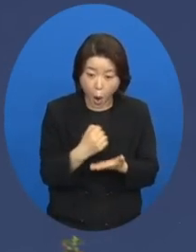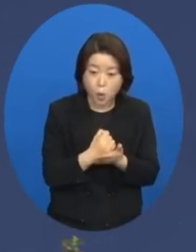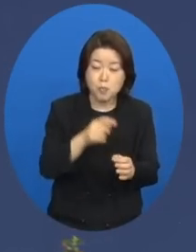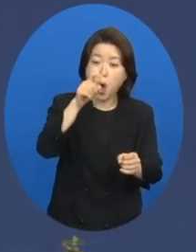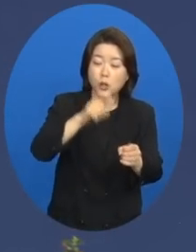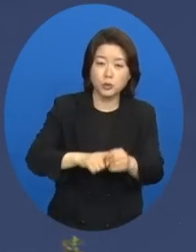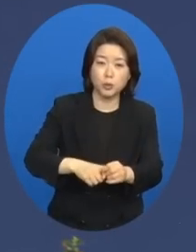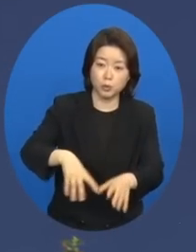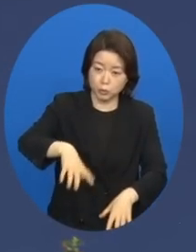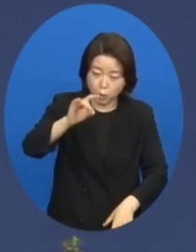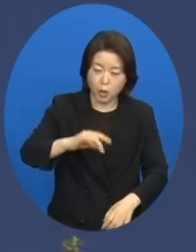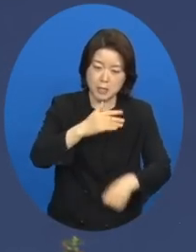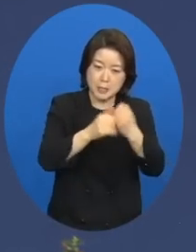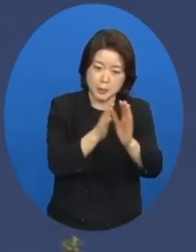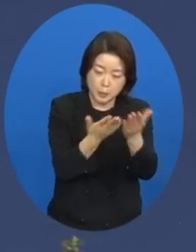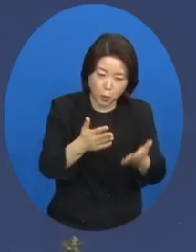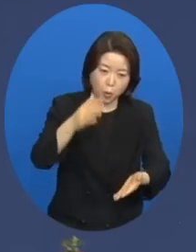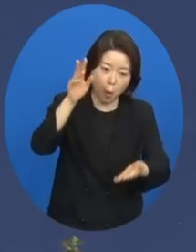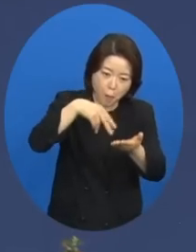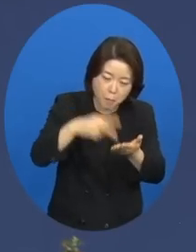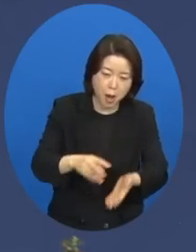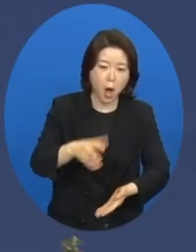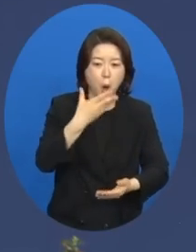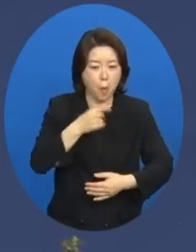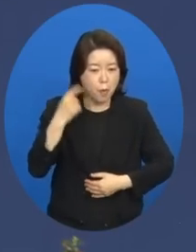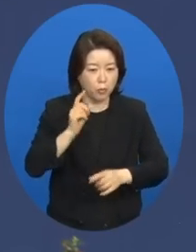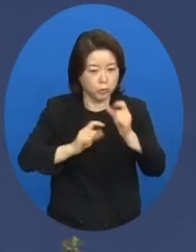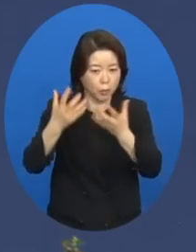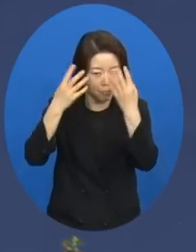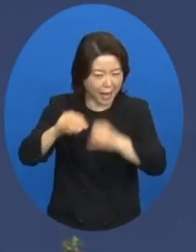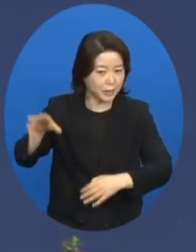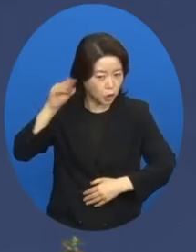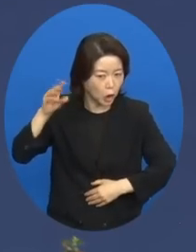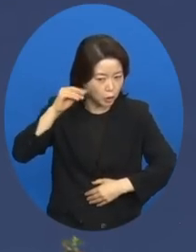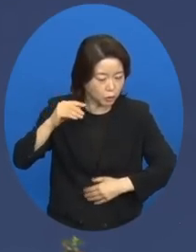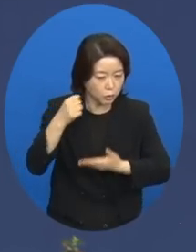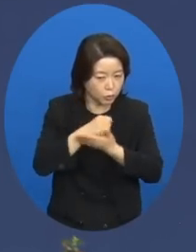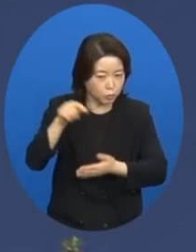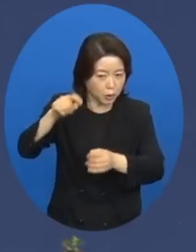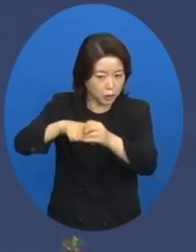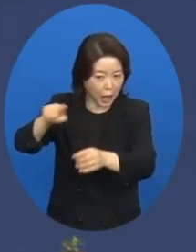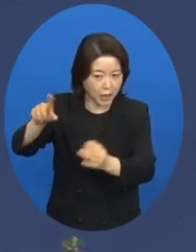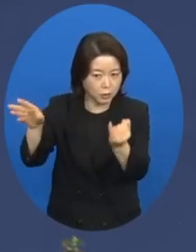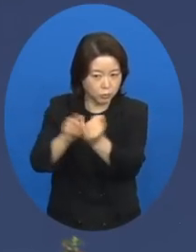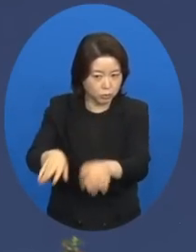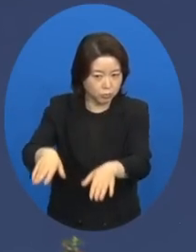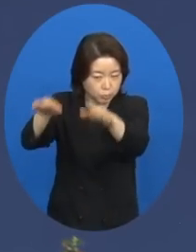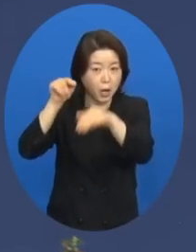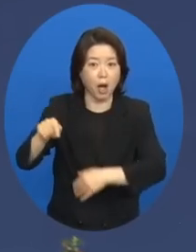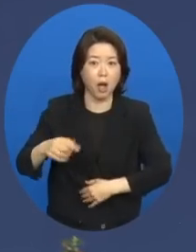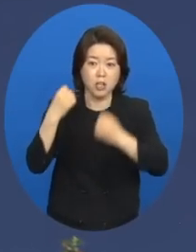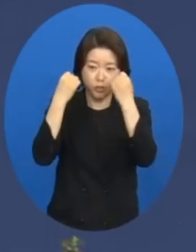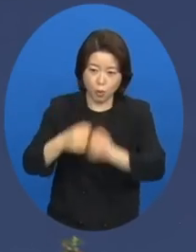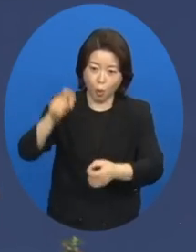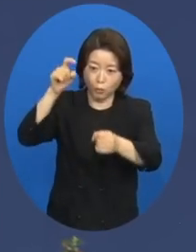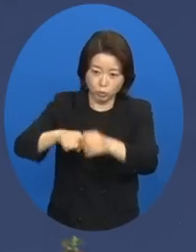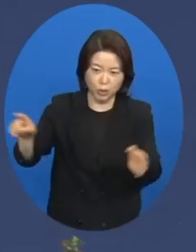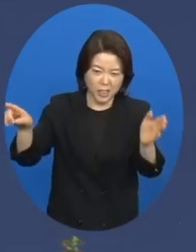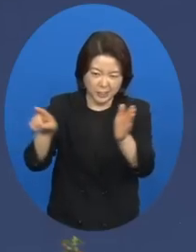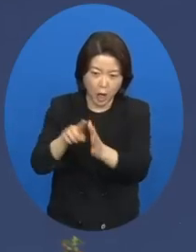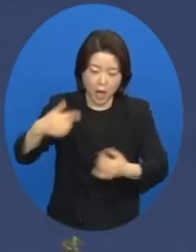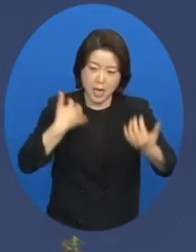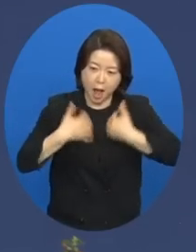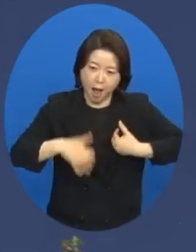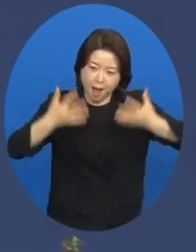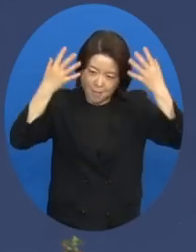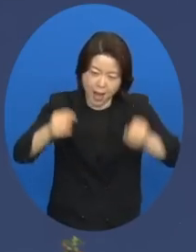더 성경을 많이 듣고 복음에 대해서 많이 아는 거 아니에요? 운명적으로 알게 된 그분들이야. 존재적으로 기쁨이 막 뚝뚝